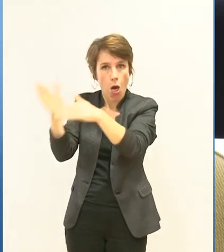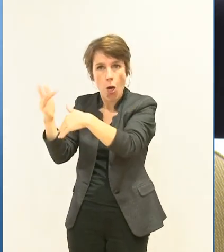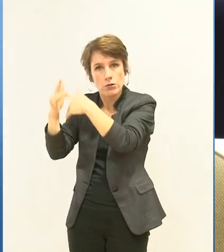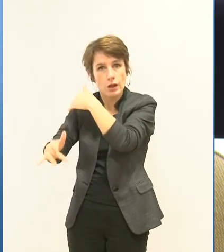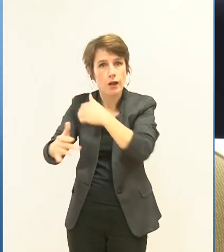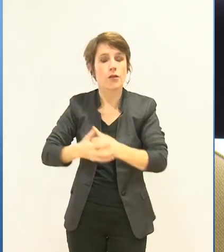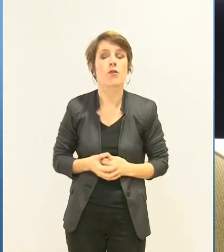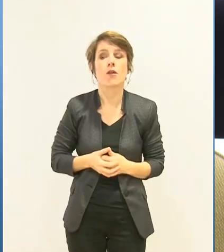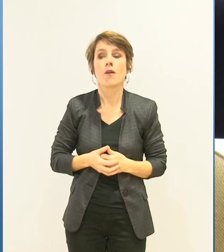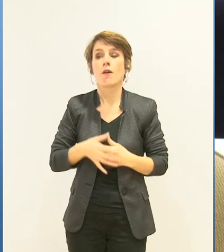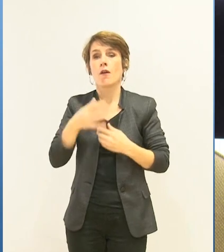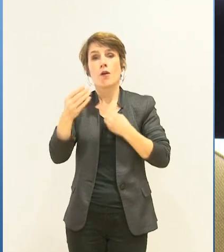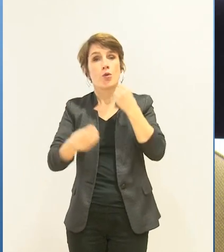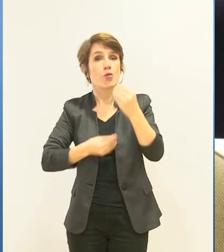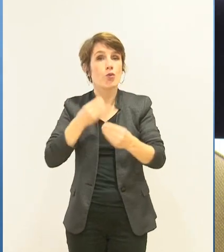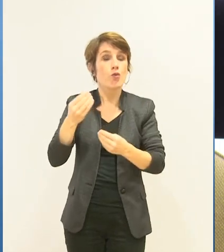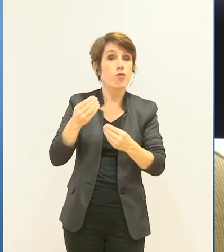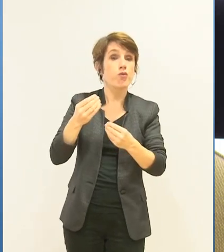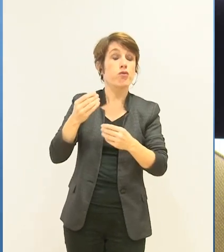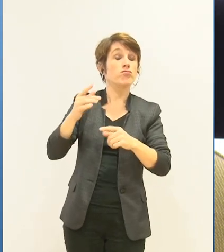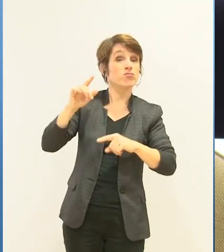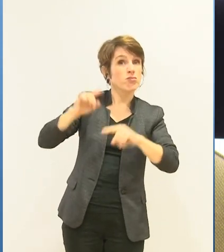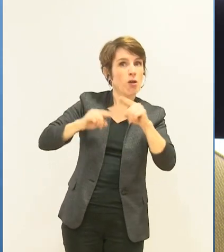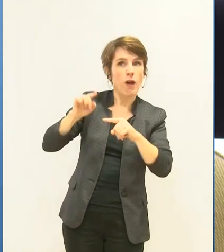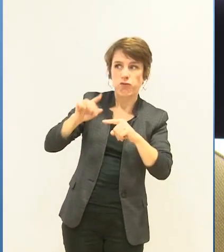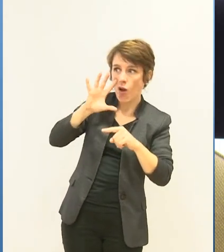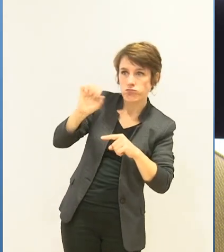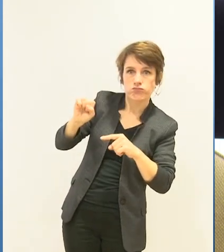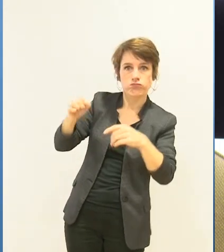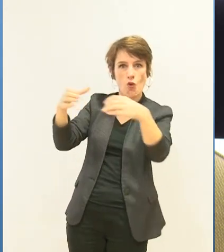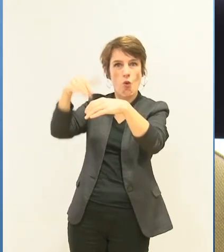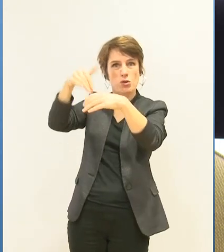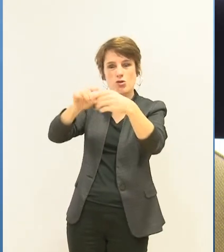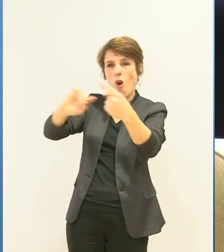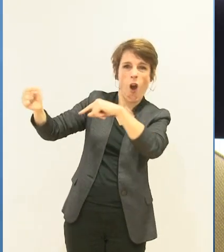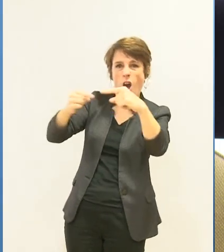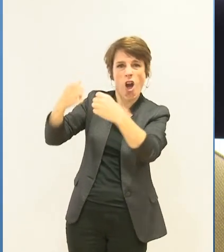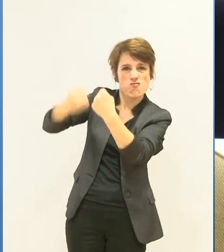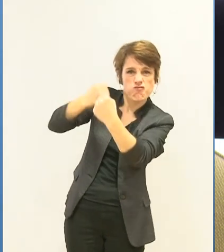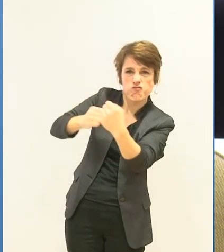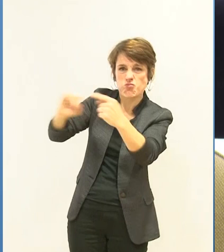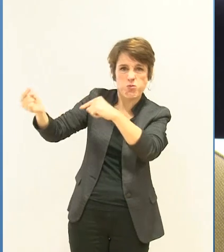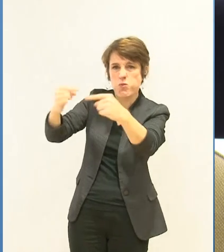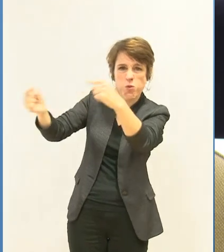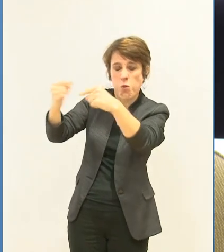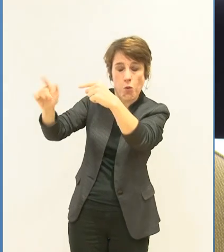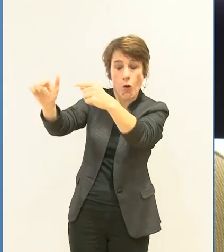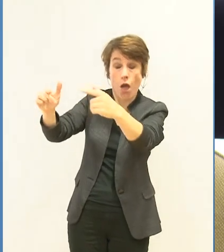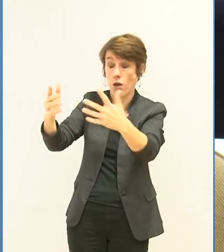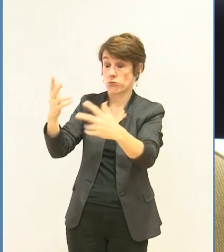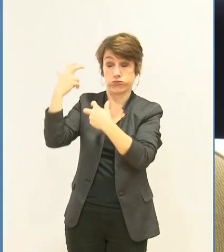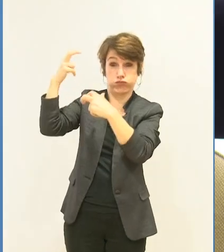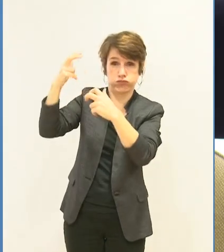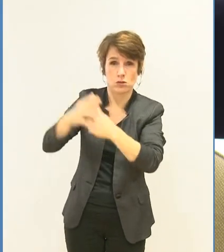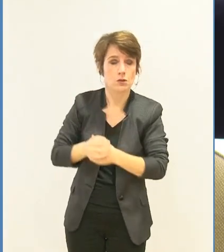ou encore certaines altercation qui ont pu avoir lieu avec certaines personnes qui fréquentent ce lieu